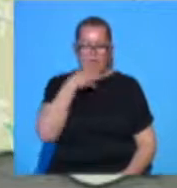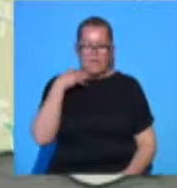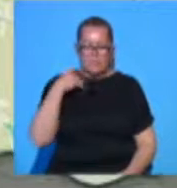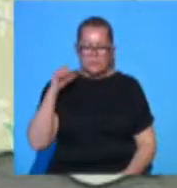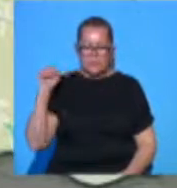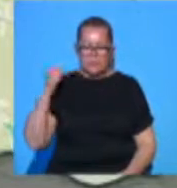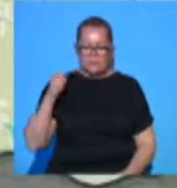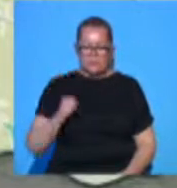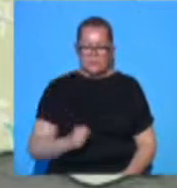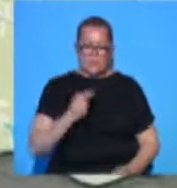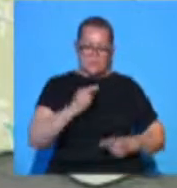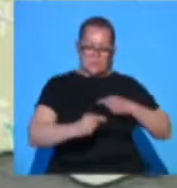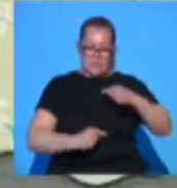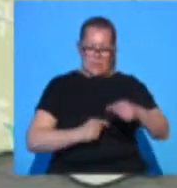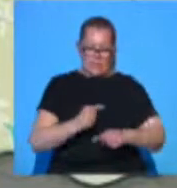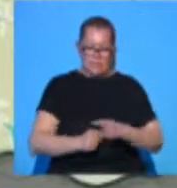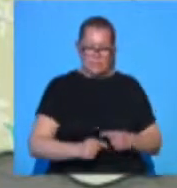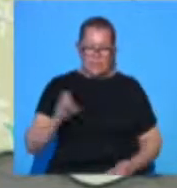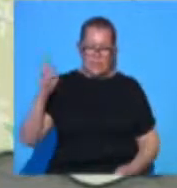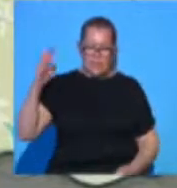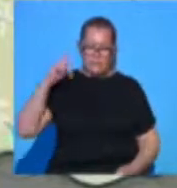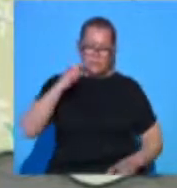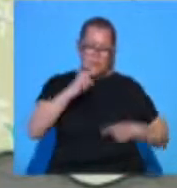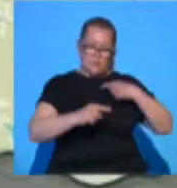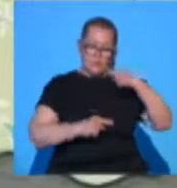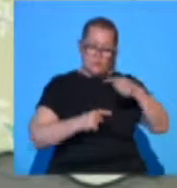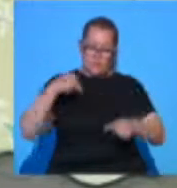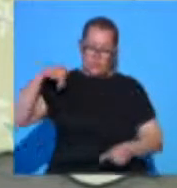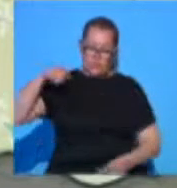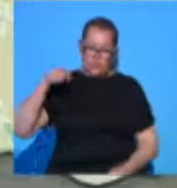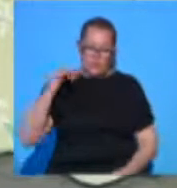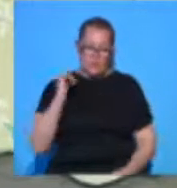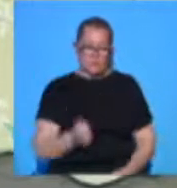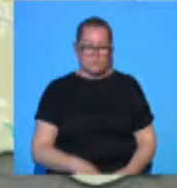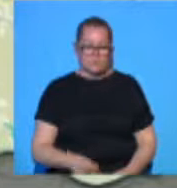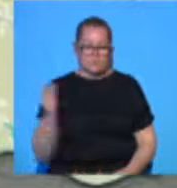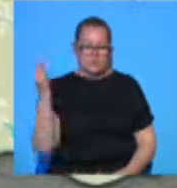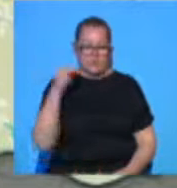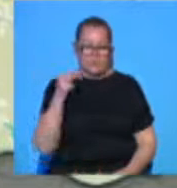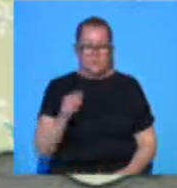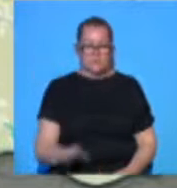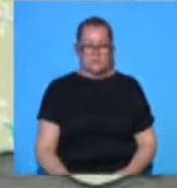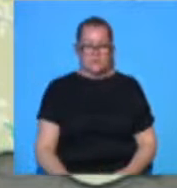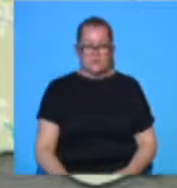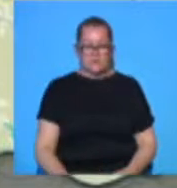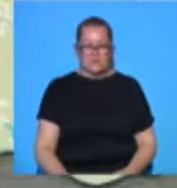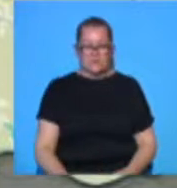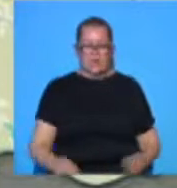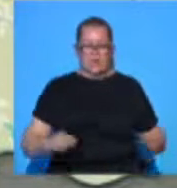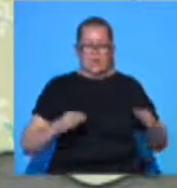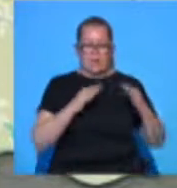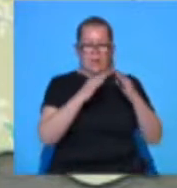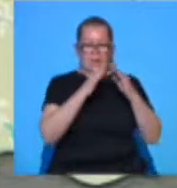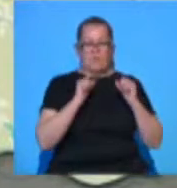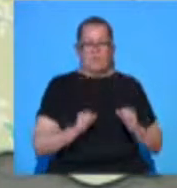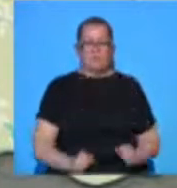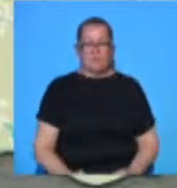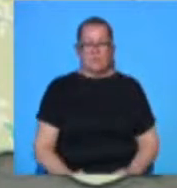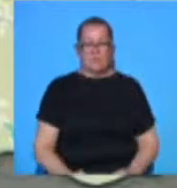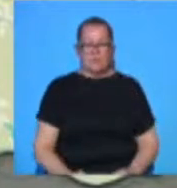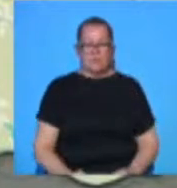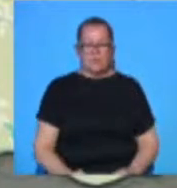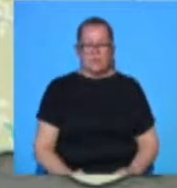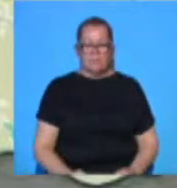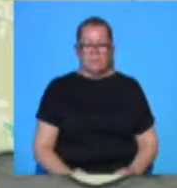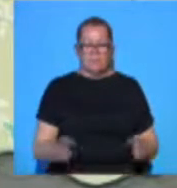dar va deveni instabilă. Cerul va prezenta norări temporar accentuate, mai ales după amiaza. Perii extinse la munte și local în restul regiunii vor